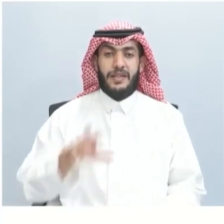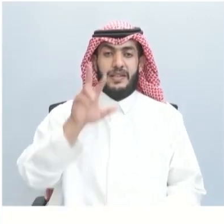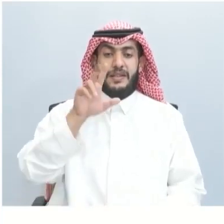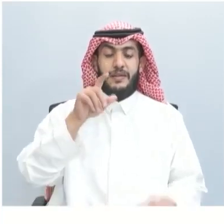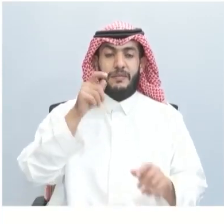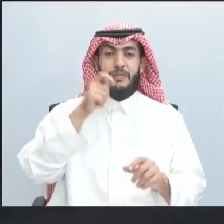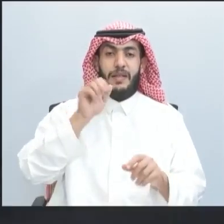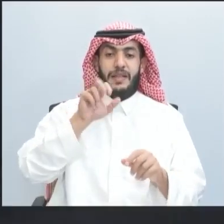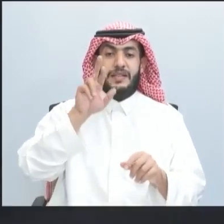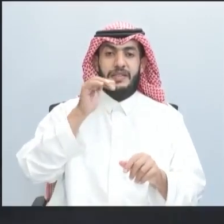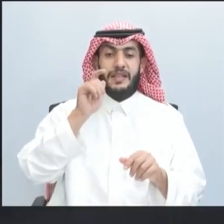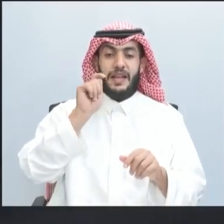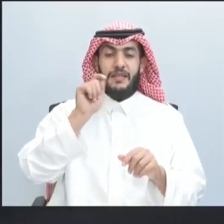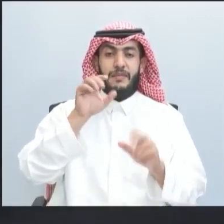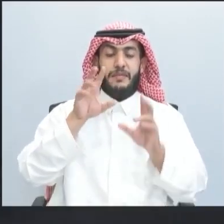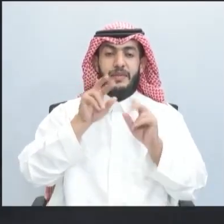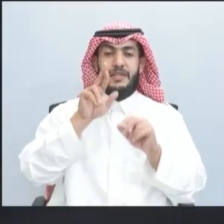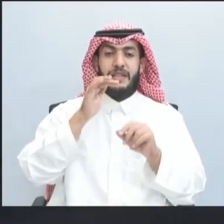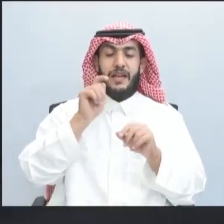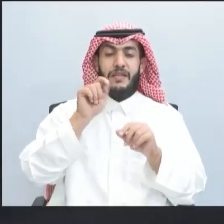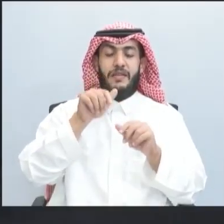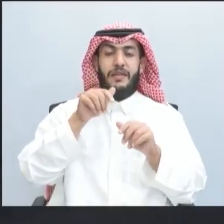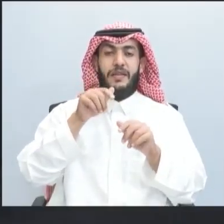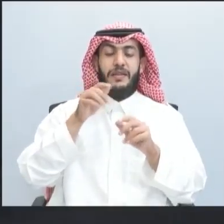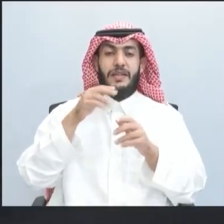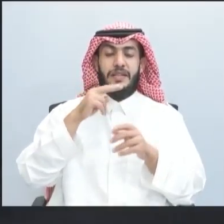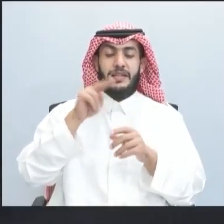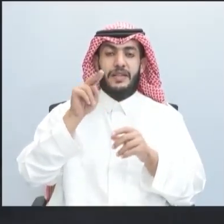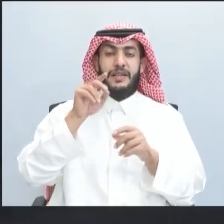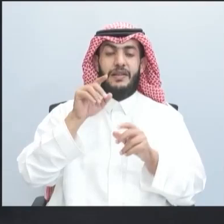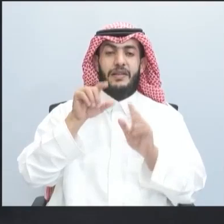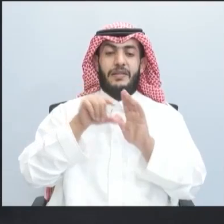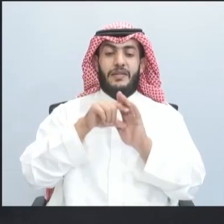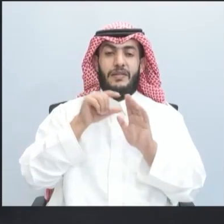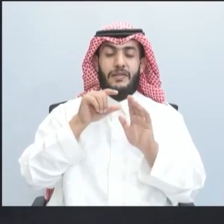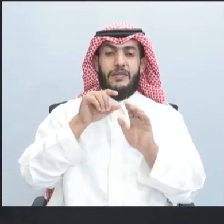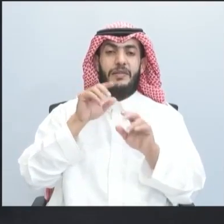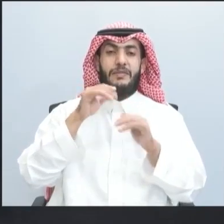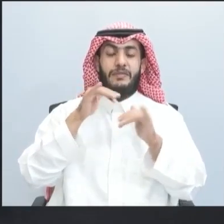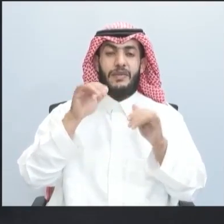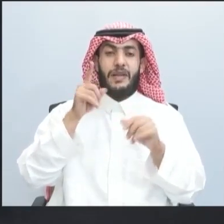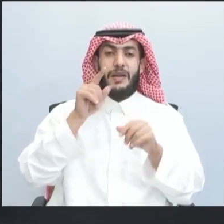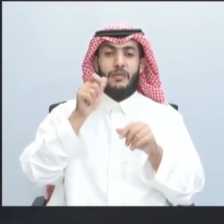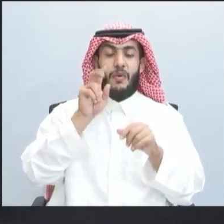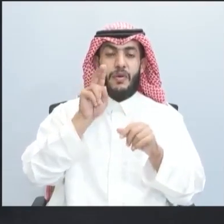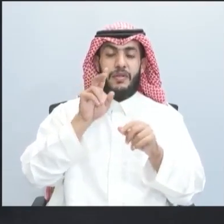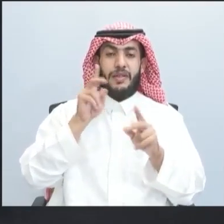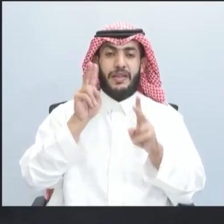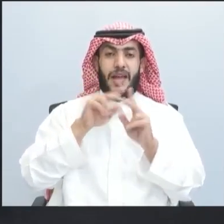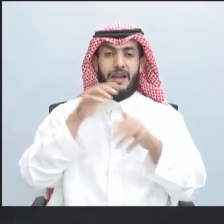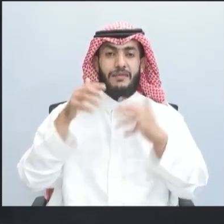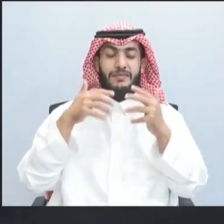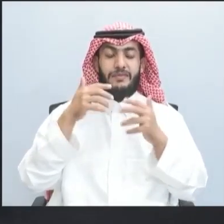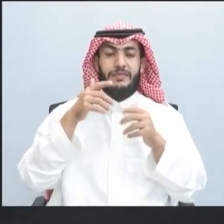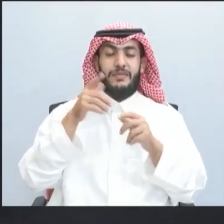البحث عن طريق الزعب المقصود بالزحف تقوم بارسال العناكب او ارسال الروبوتات للبحث عن المحتوى